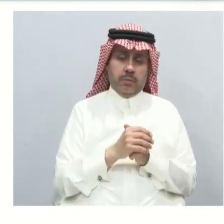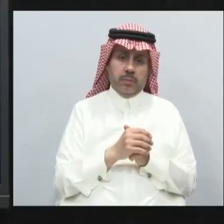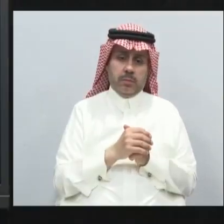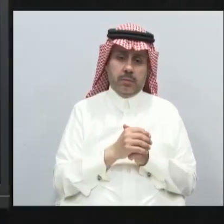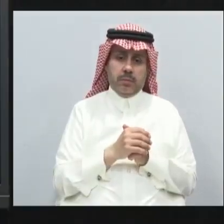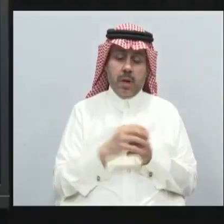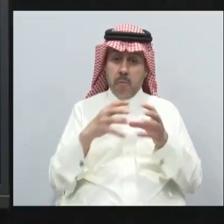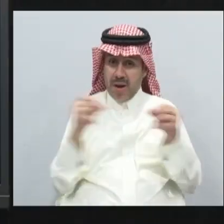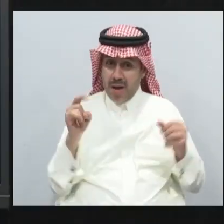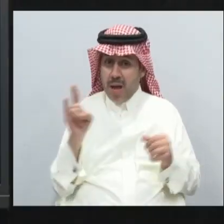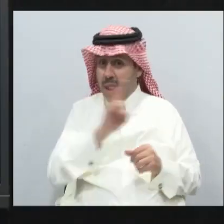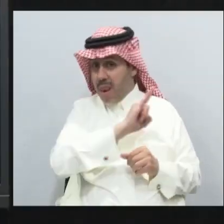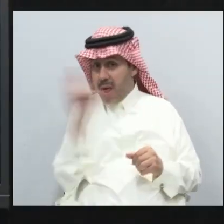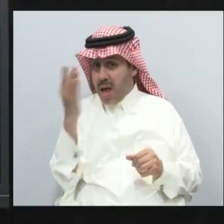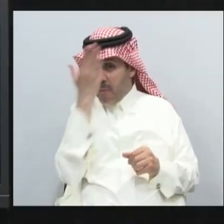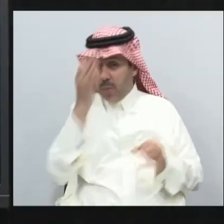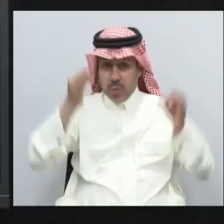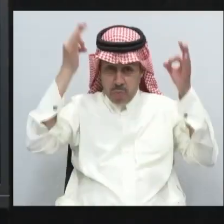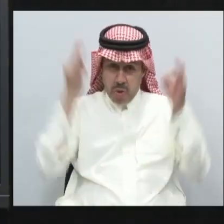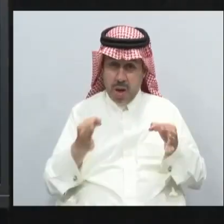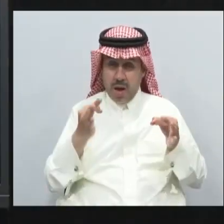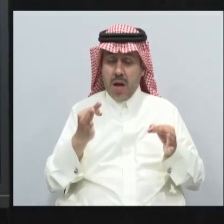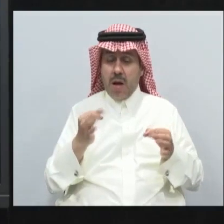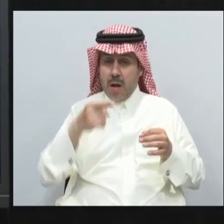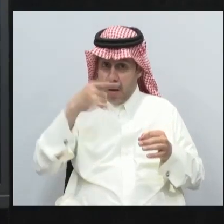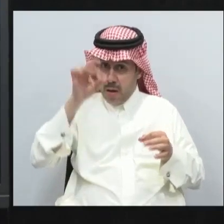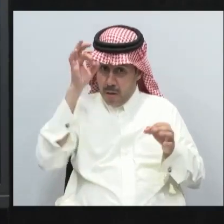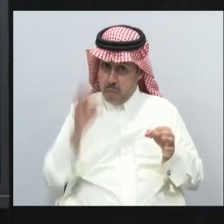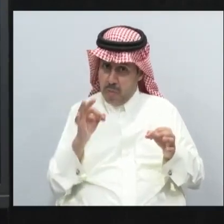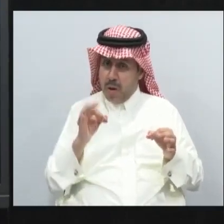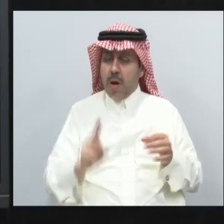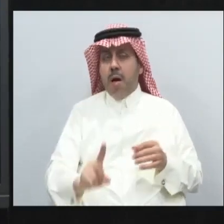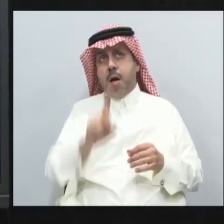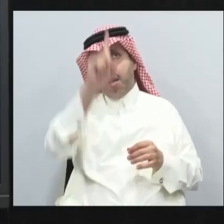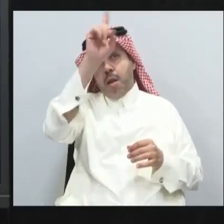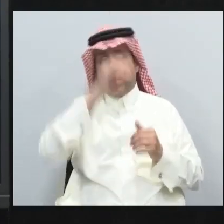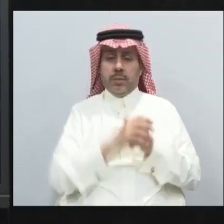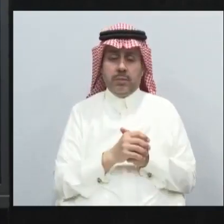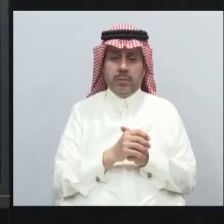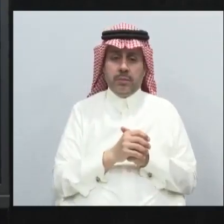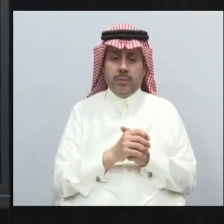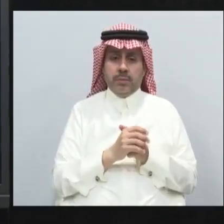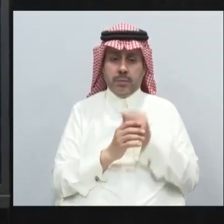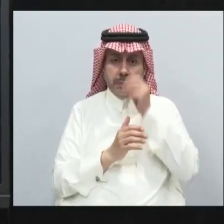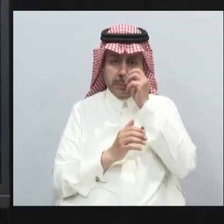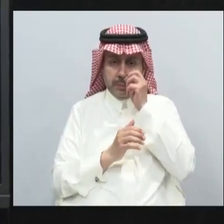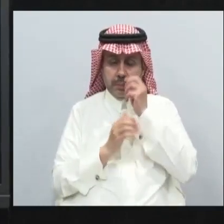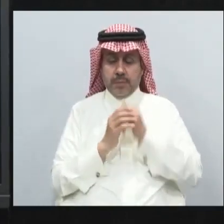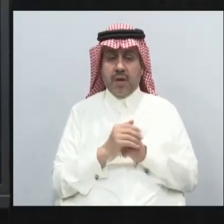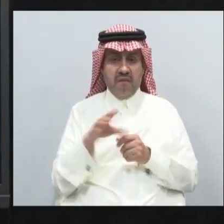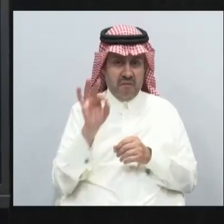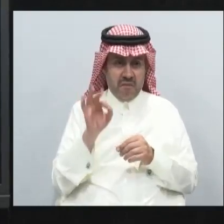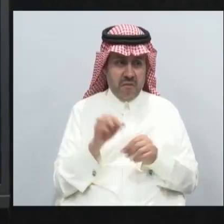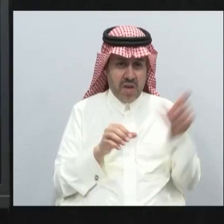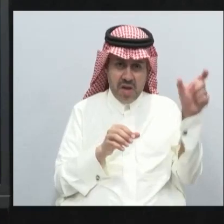الله جل وعلا انتبهوا للعباره لا معبود بحق الا الله ومن الخطا الذي يقوله بعض